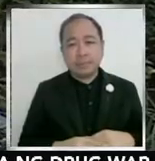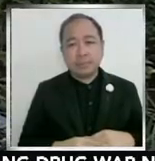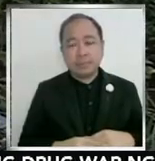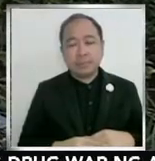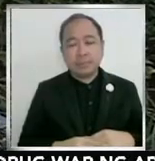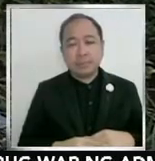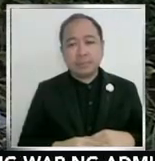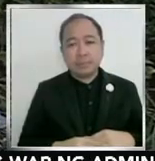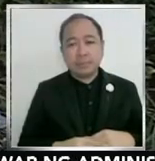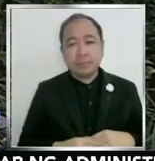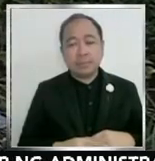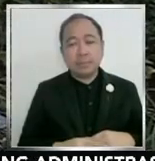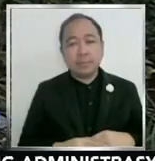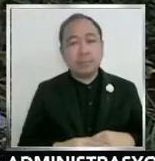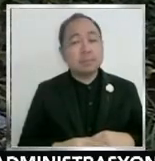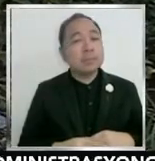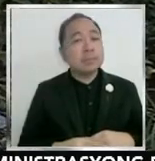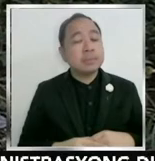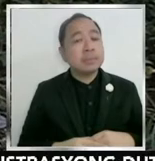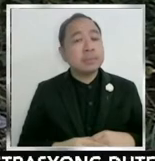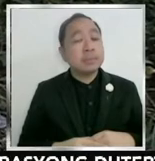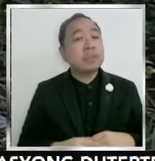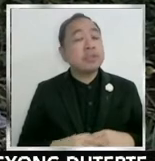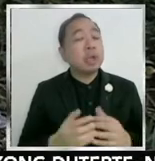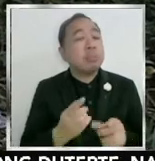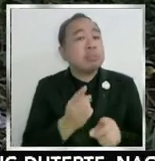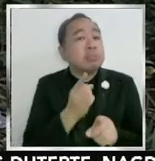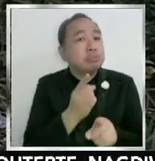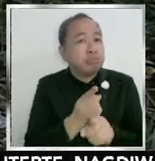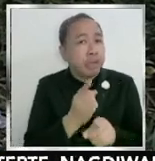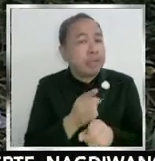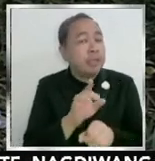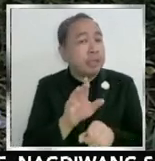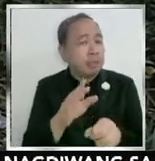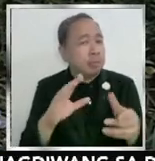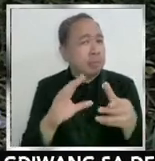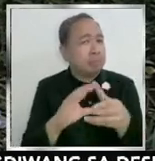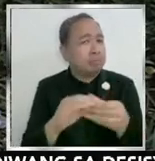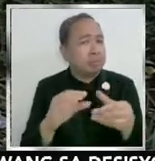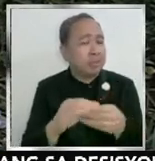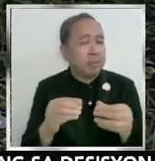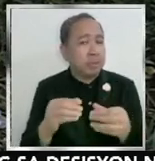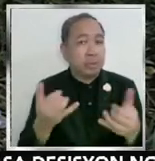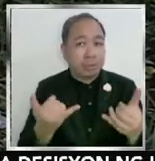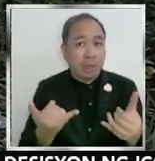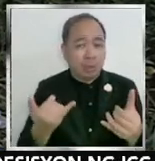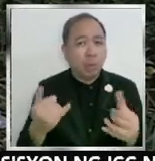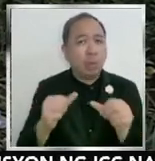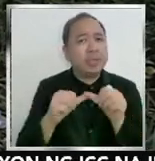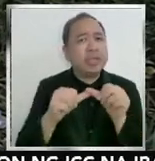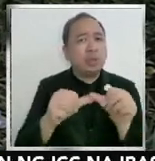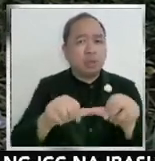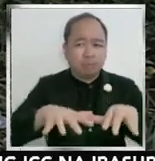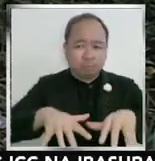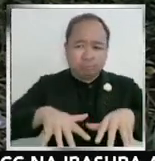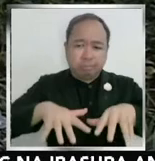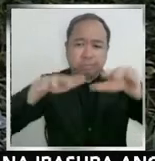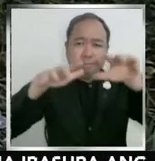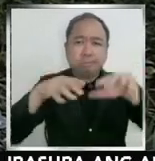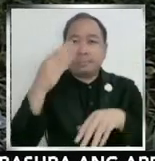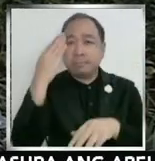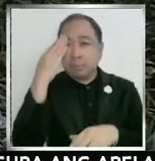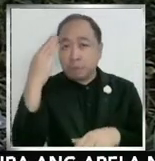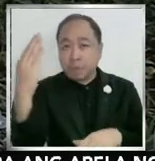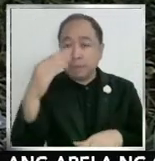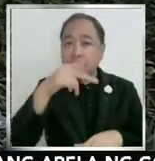Cedric? Yes, tama yan, Mel, Emil at Pia, yung nabanggit nyo, no, hindi pa rin humuhupa ang baha sa ilang mga bahagi ng Bulacan at Pampanga